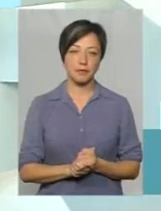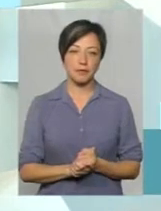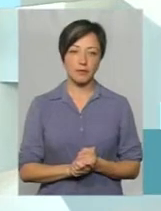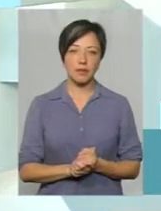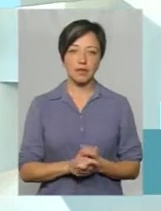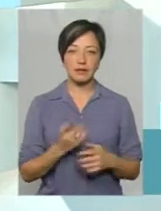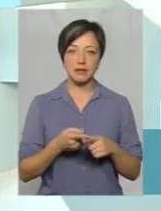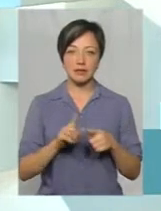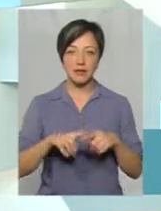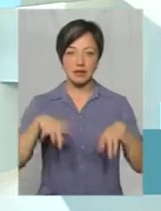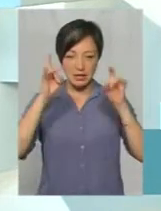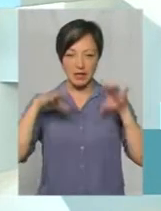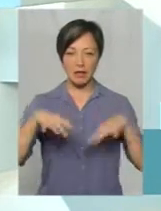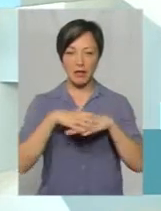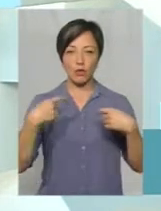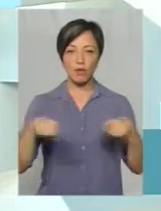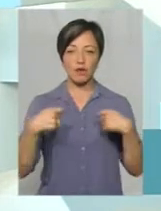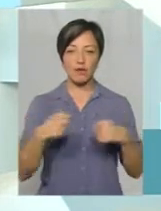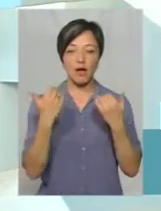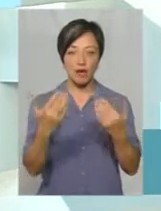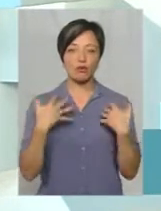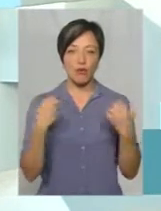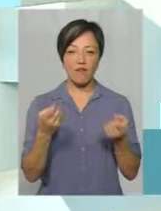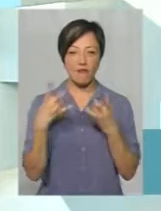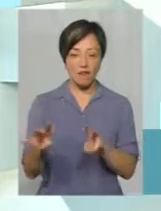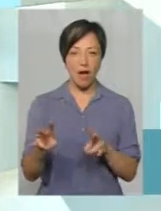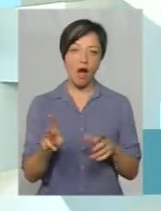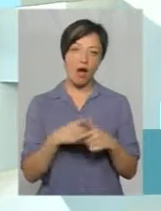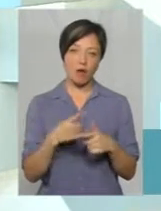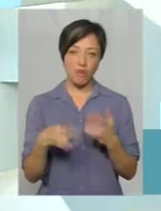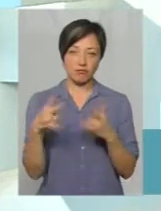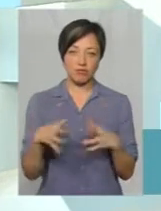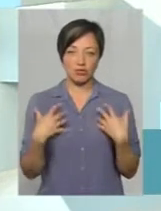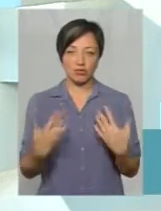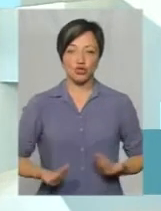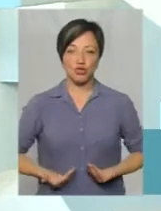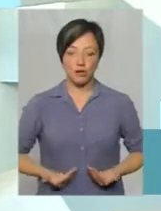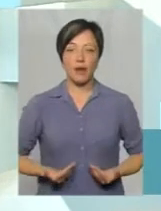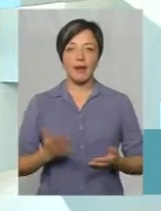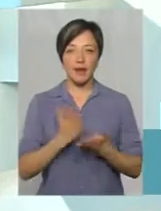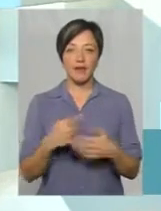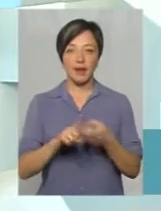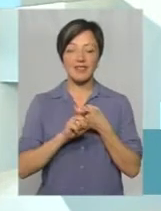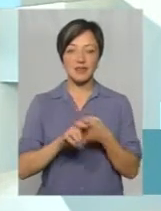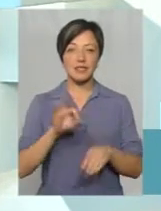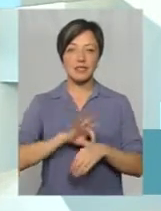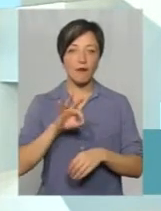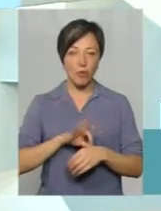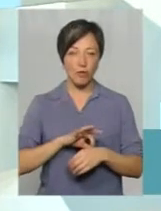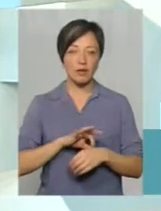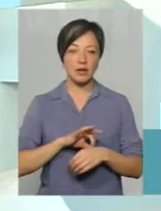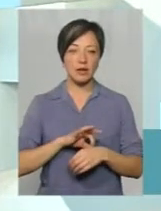яка несеться стихійна торгівля для їхнього здоров'я, а часом навіть життя, тому що дійсно є такі інфекційні